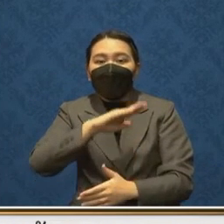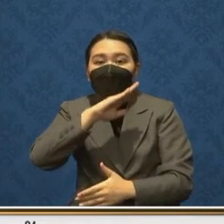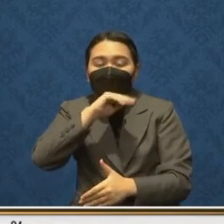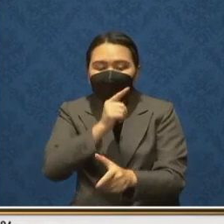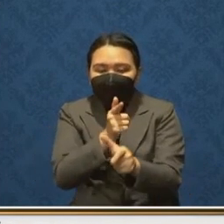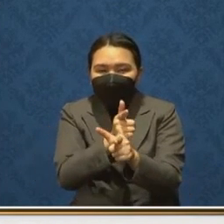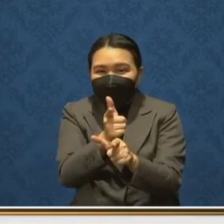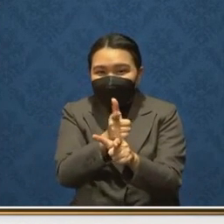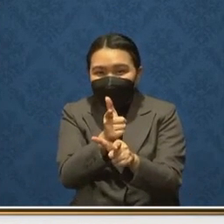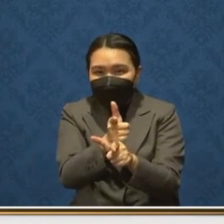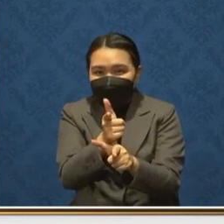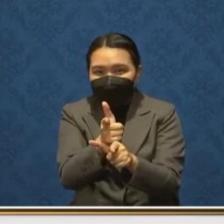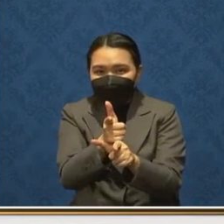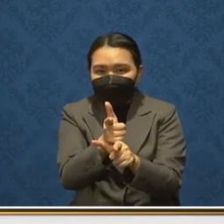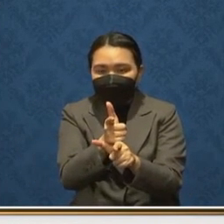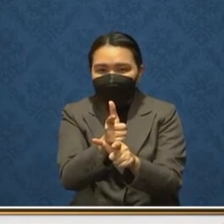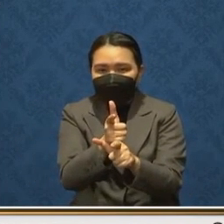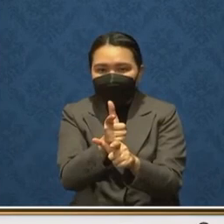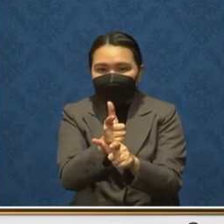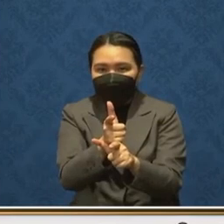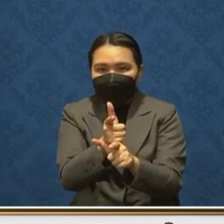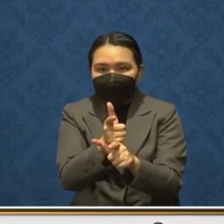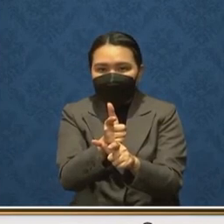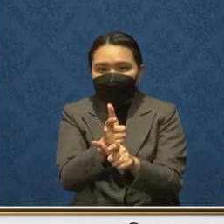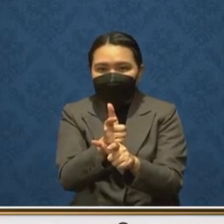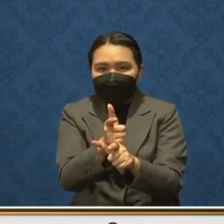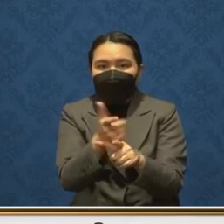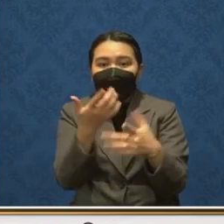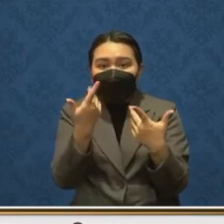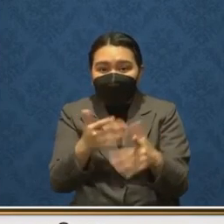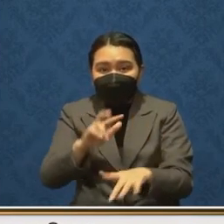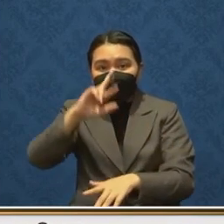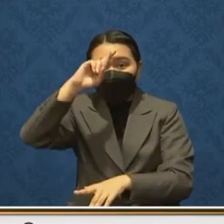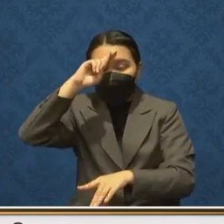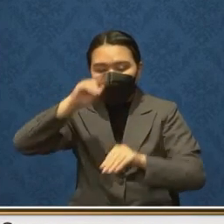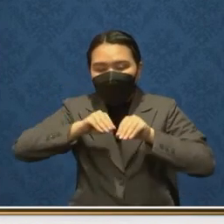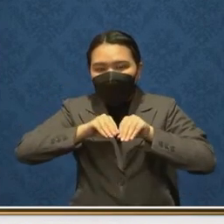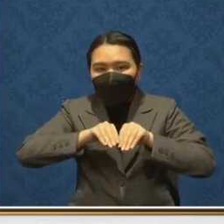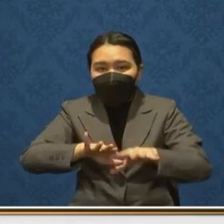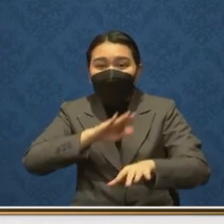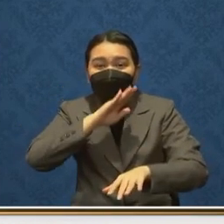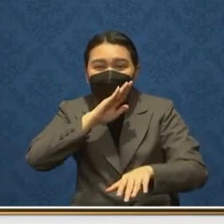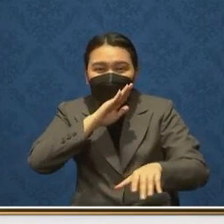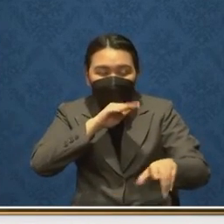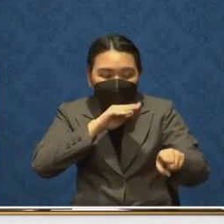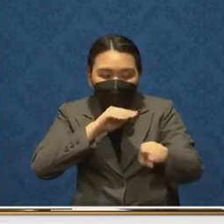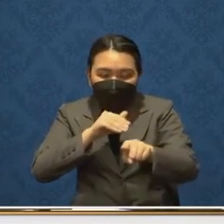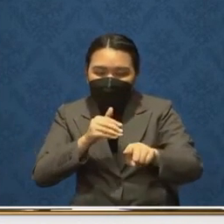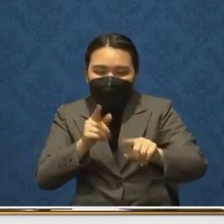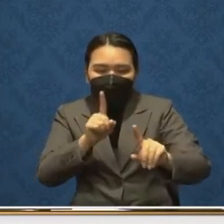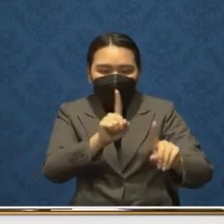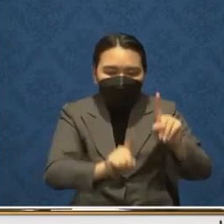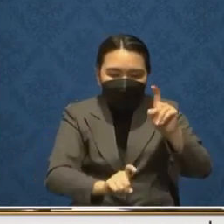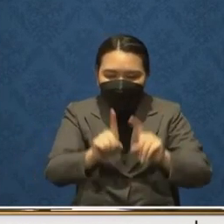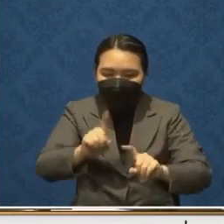ม. verursangเสรจแล้โลก แลบาตห becoming ab. turningาเชื่อรธบาลวาสาเรีงใหม่ได้